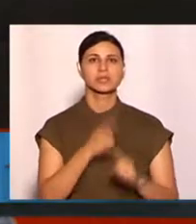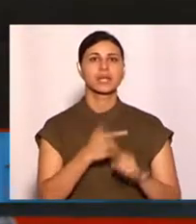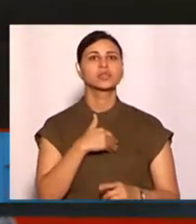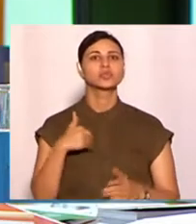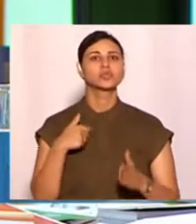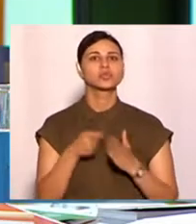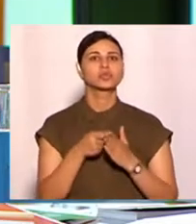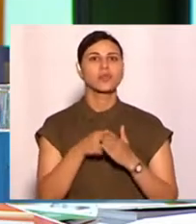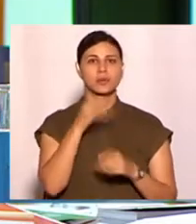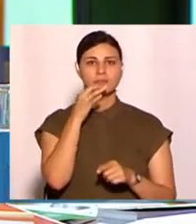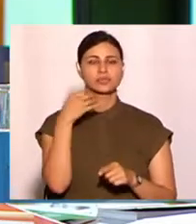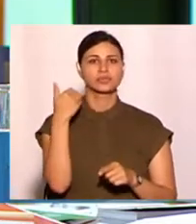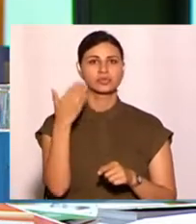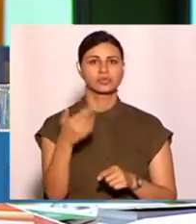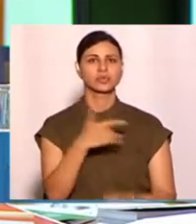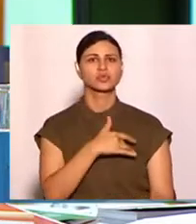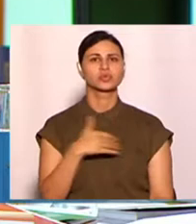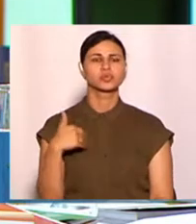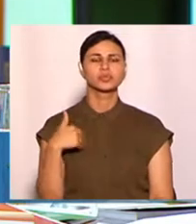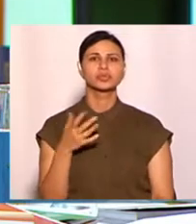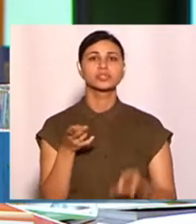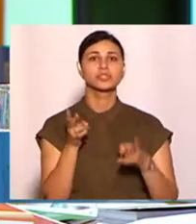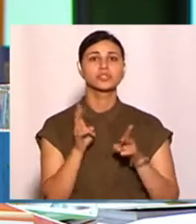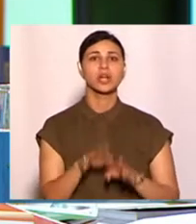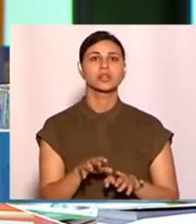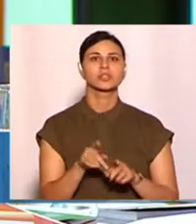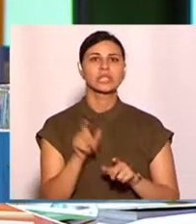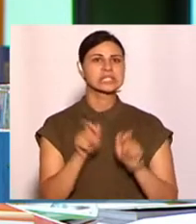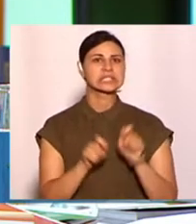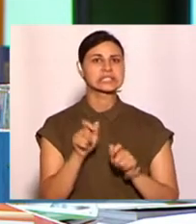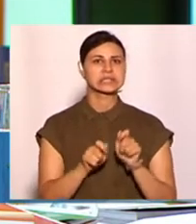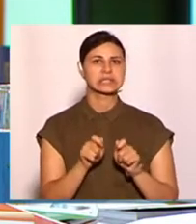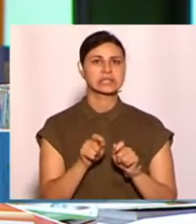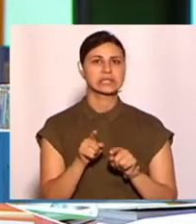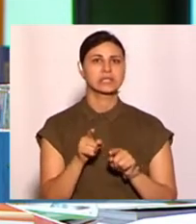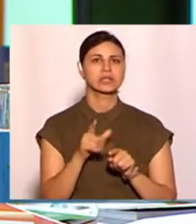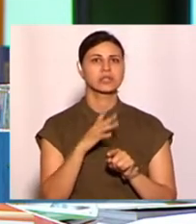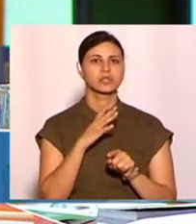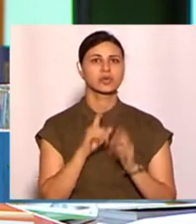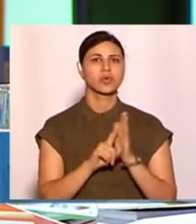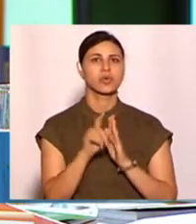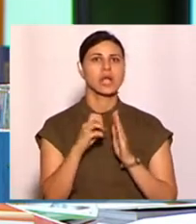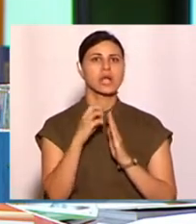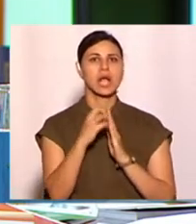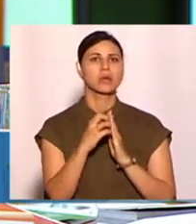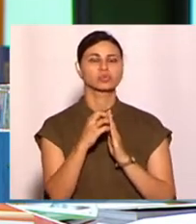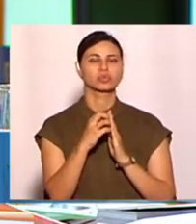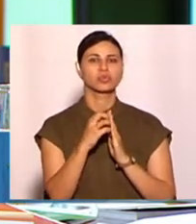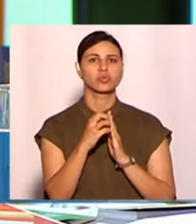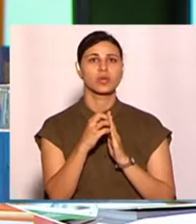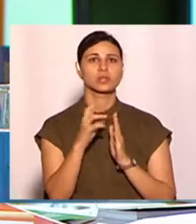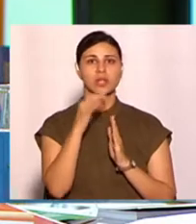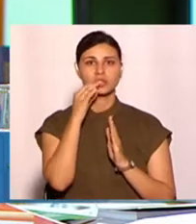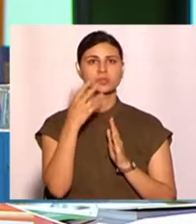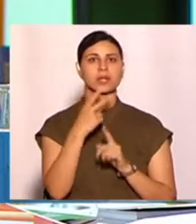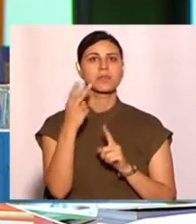შემდეგ ჩემს დას ძუძუში ჩარჩან მას ლაქტაციის რძემ, რომელმაც გაიკეთა კაფსულა და